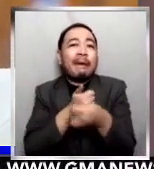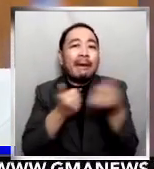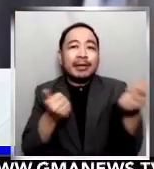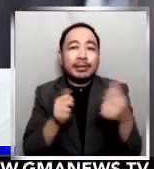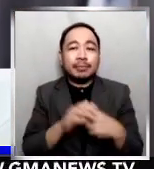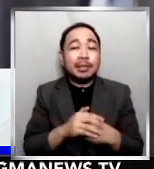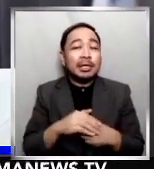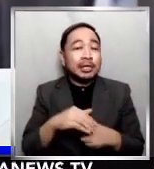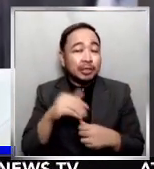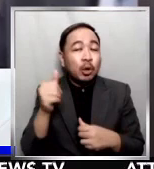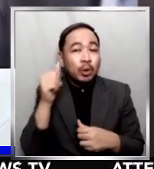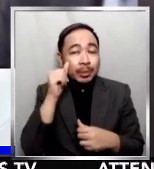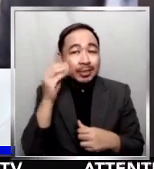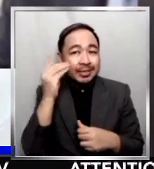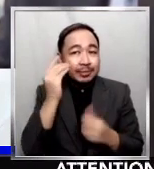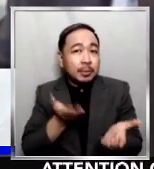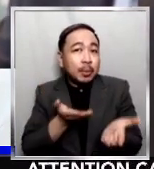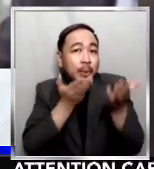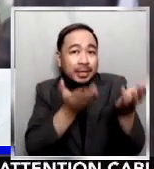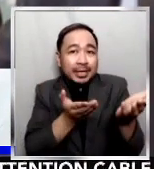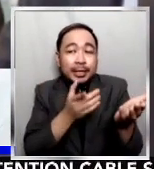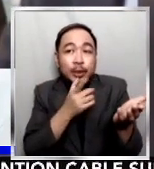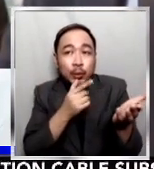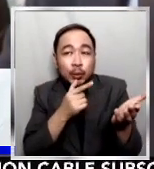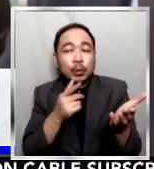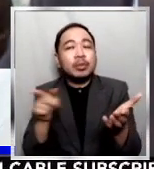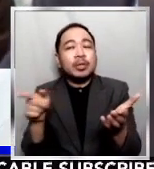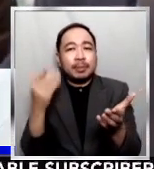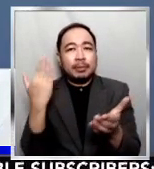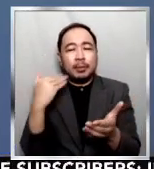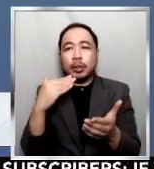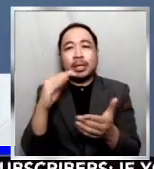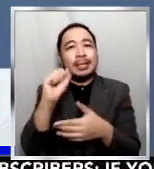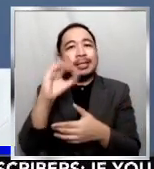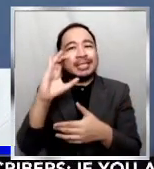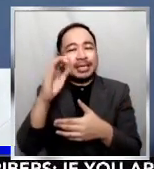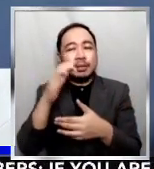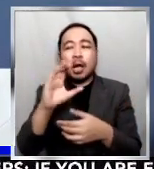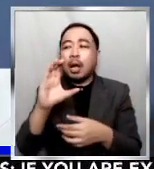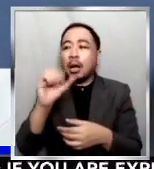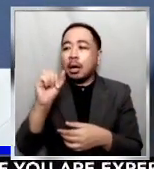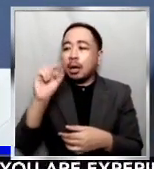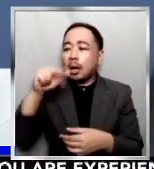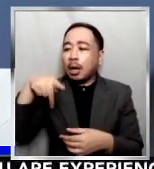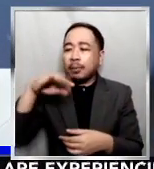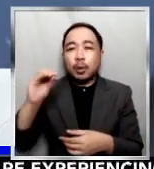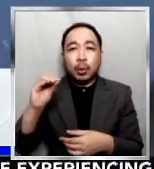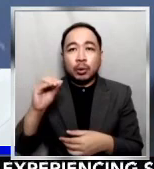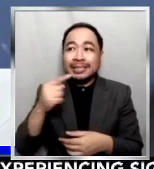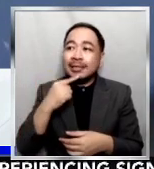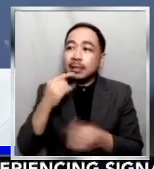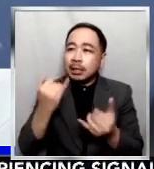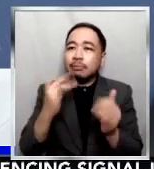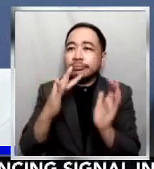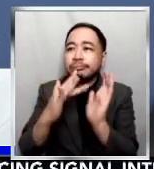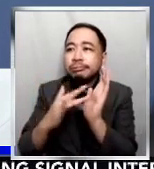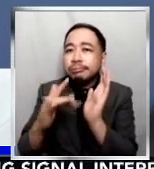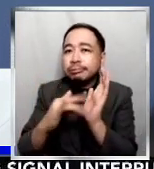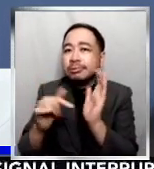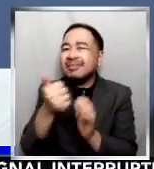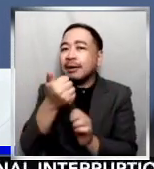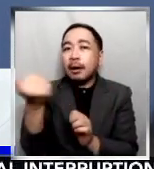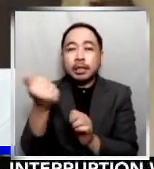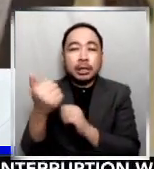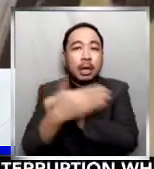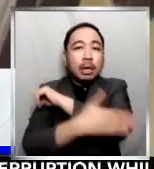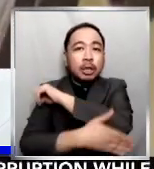Pilipinas, si dating Supreme Court Senior Associate Justice Antonio Carpio. Sabi niya ginagamit na rin ng ibang bansang may claim sa South China Sea ang